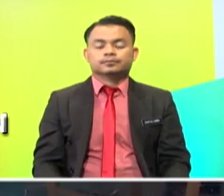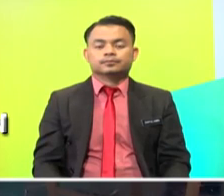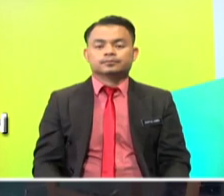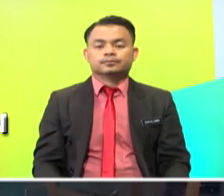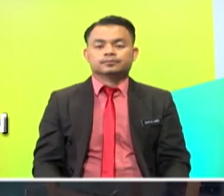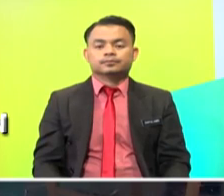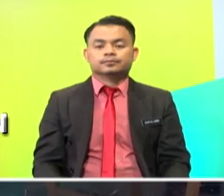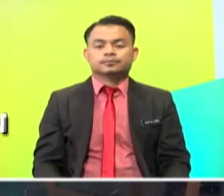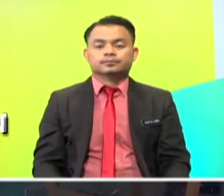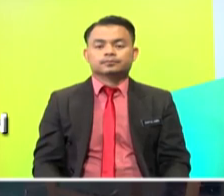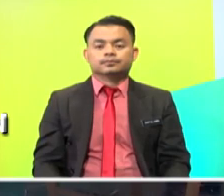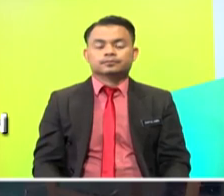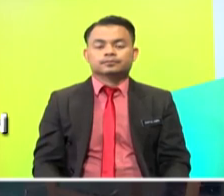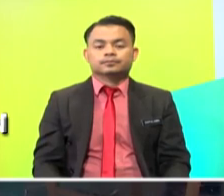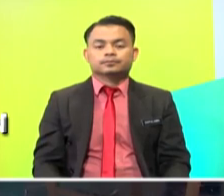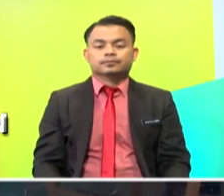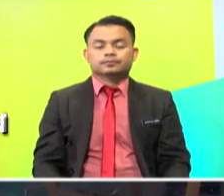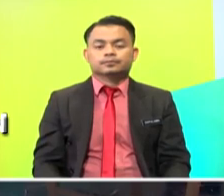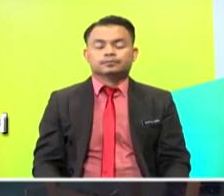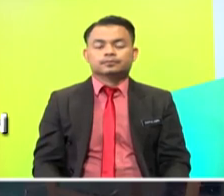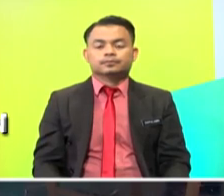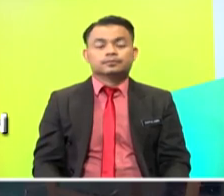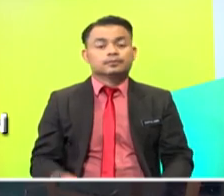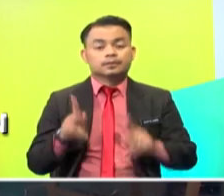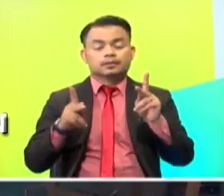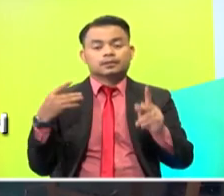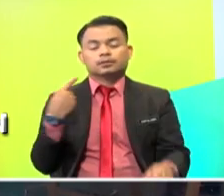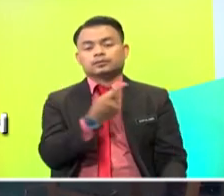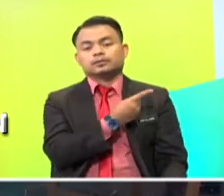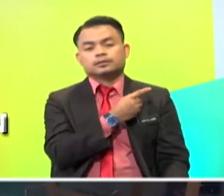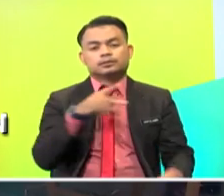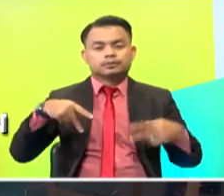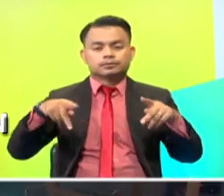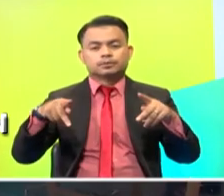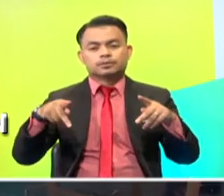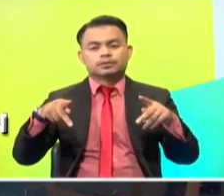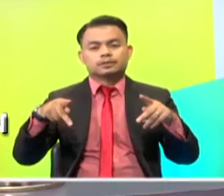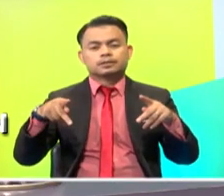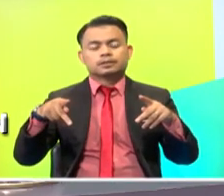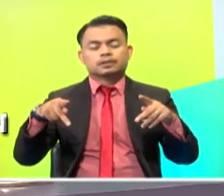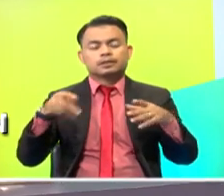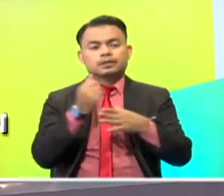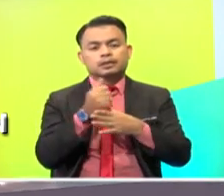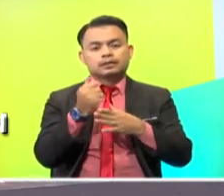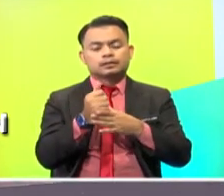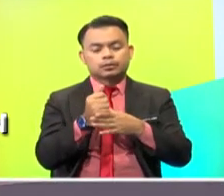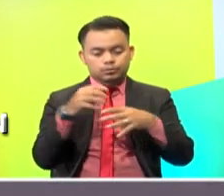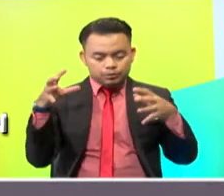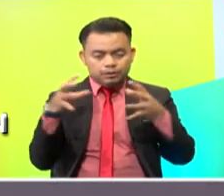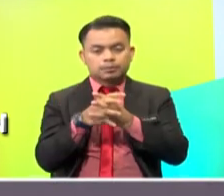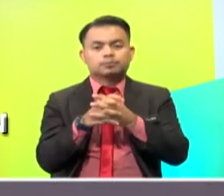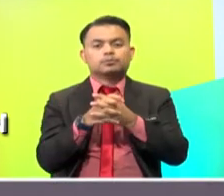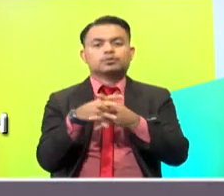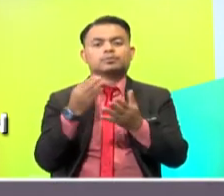ar400 nih kalau kita proses atau kita kisah dan kita campur beberapa bae atuh